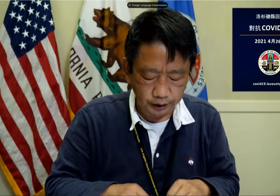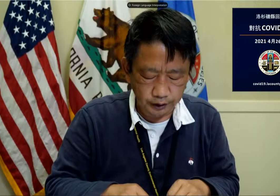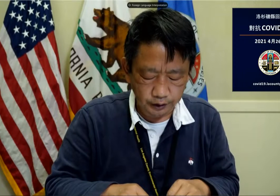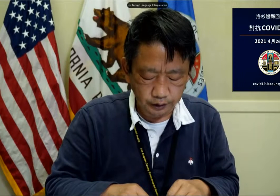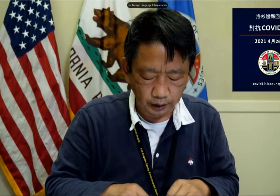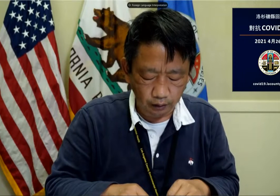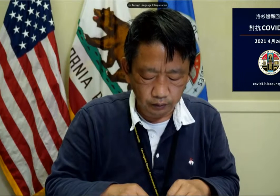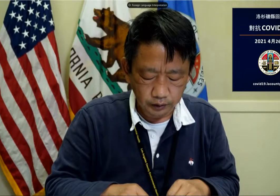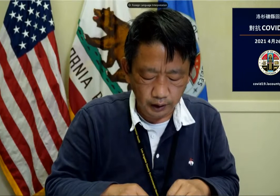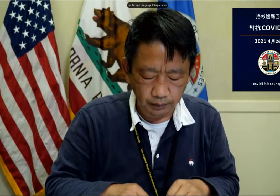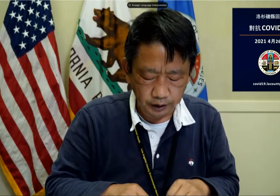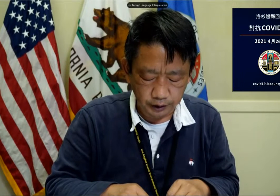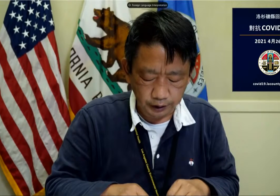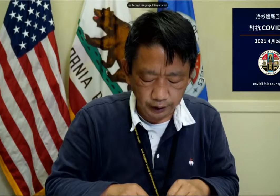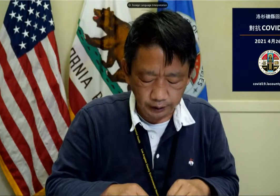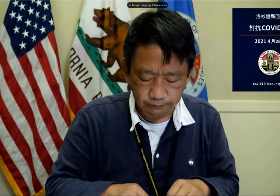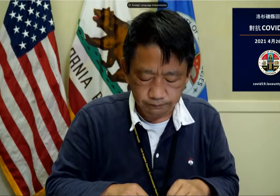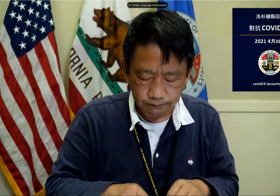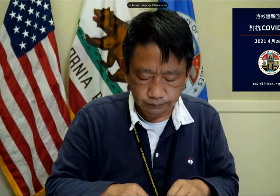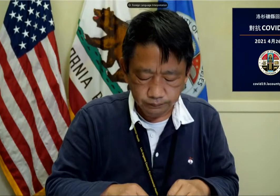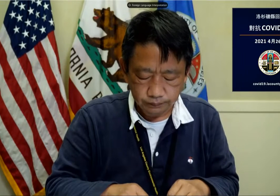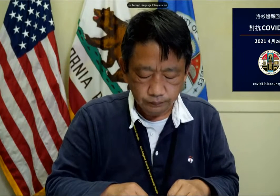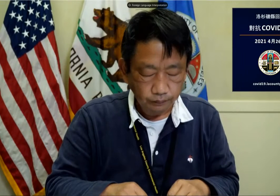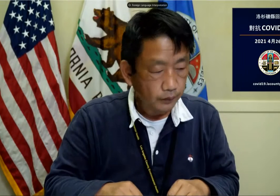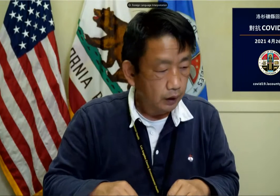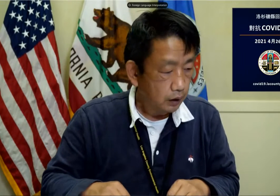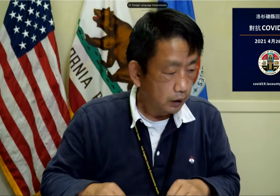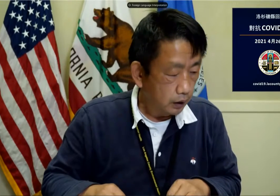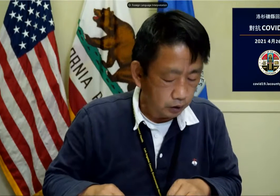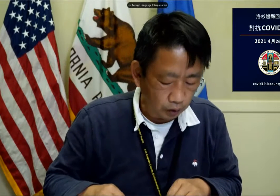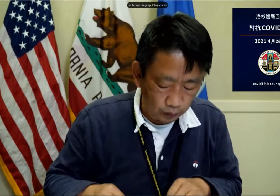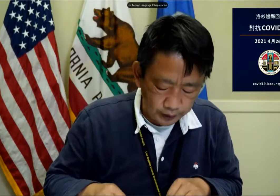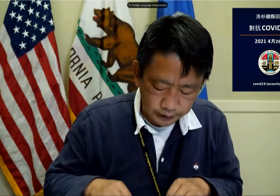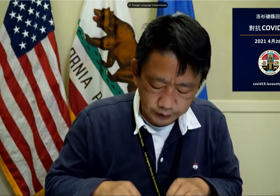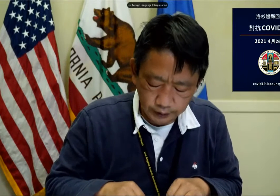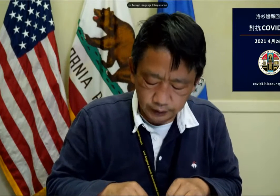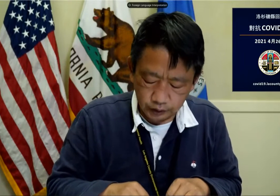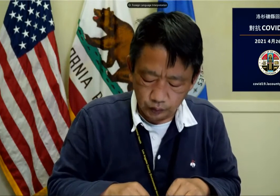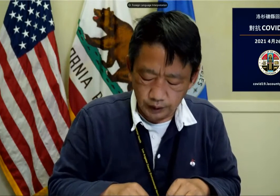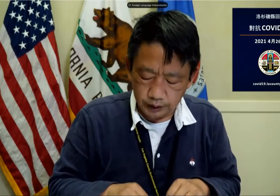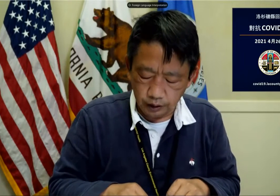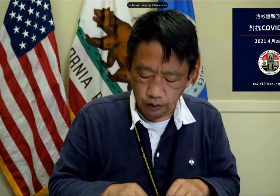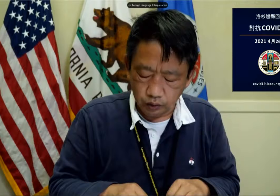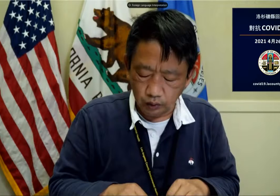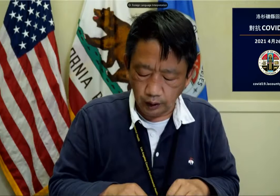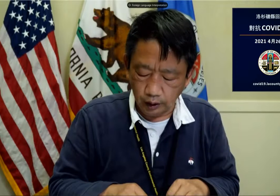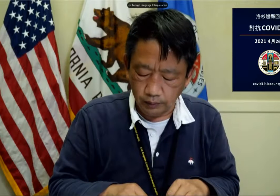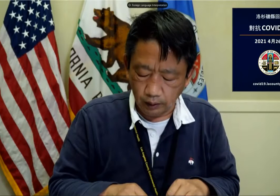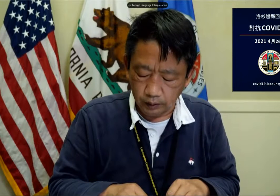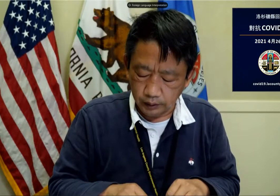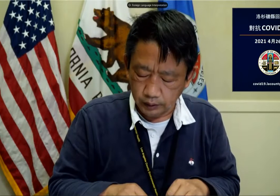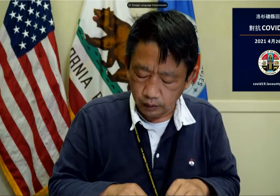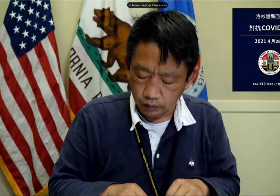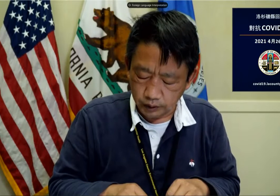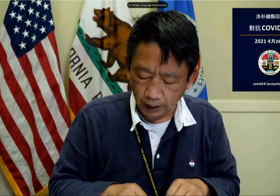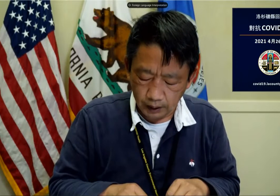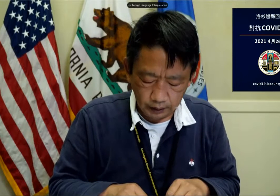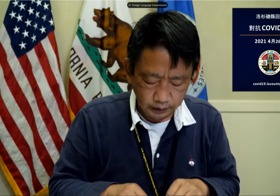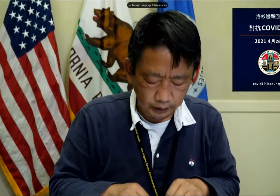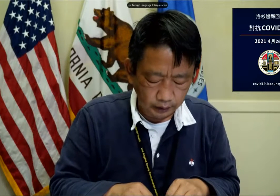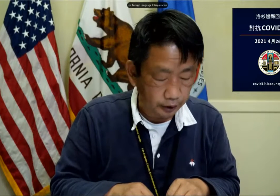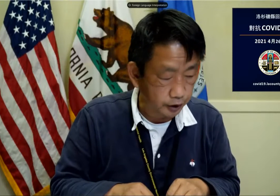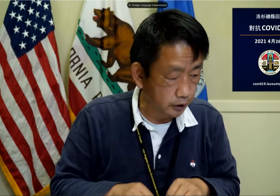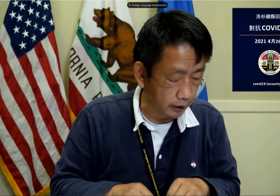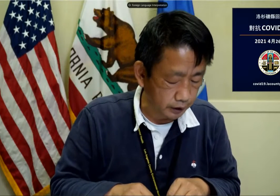424例到371例。同一时期内，住院人数从658